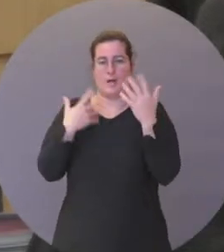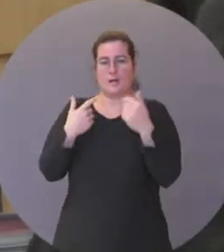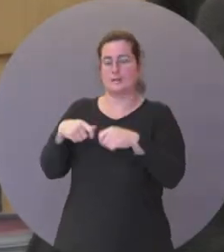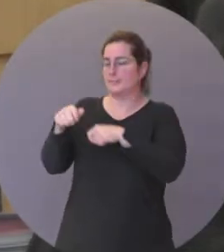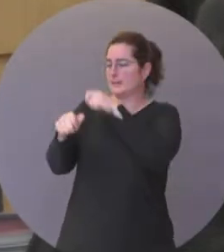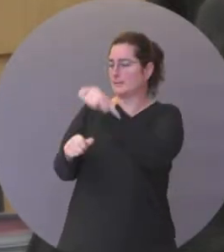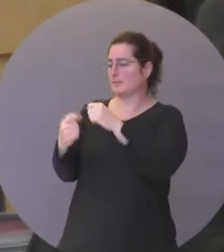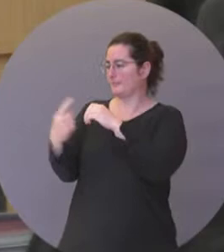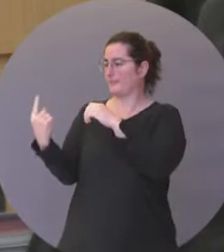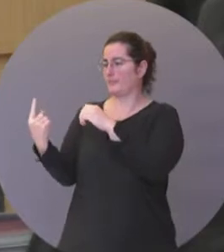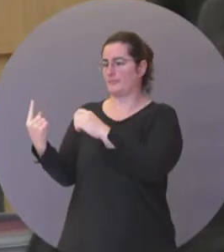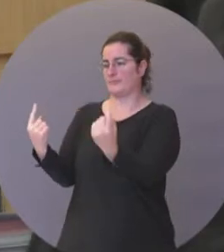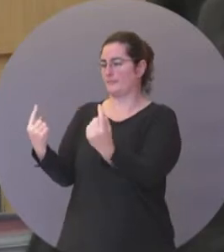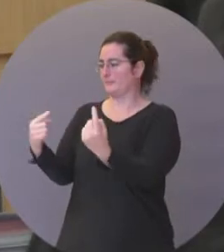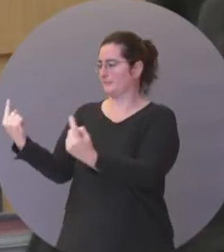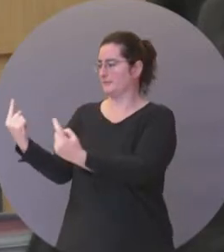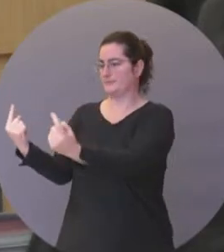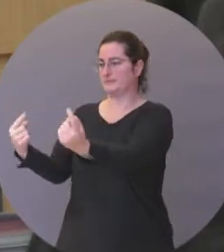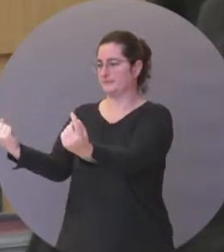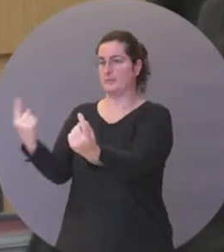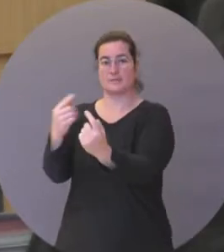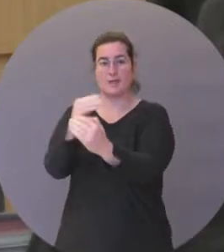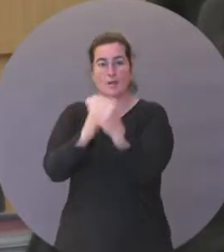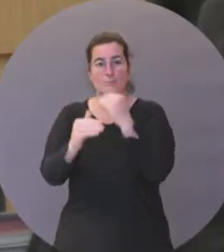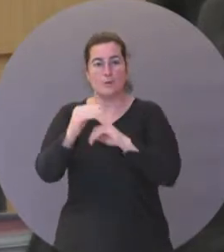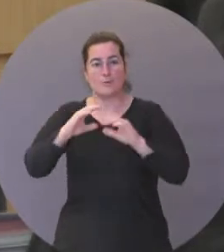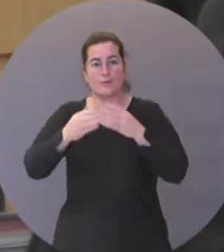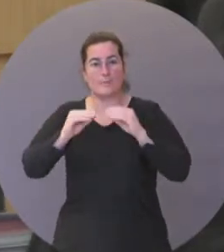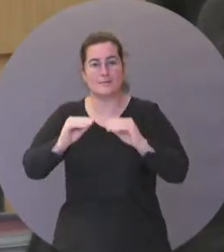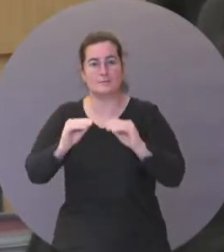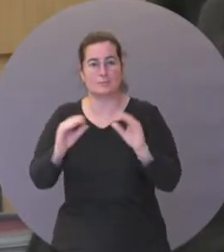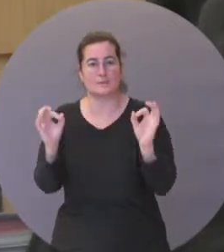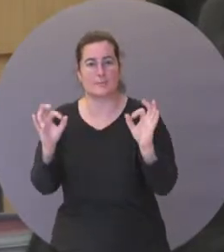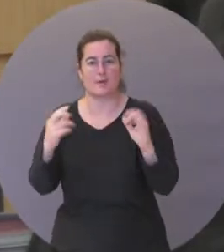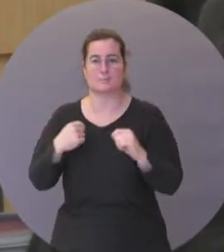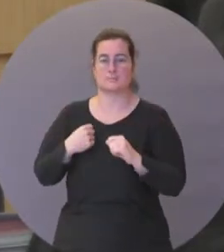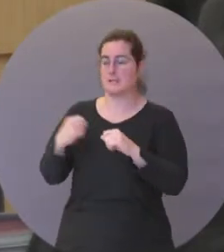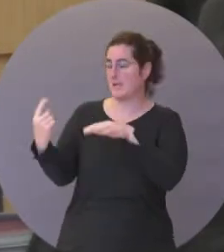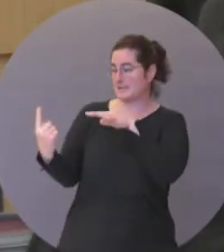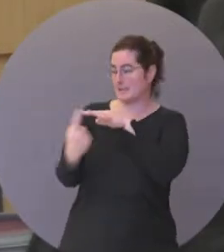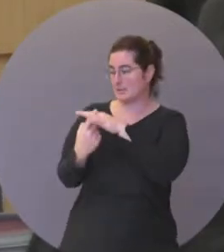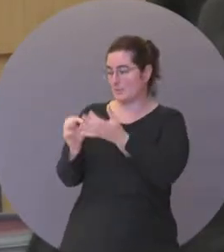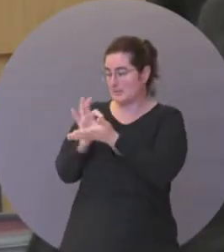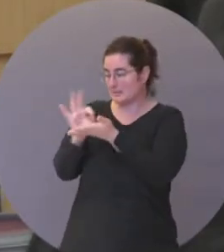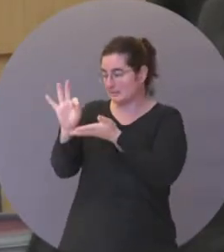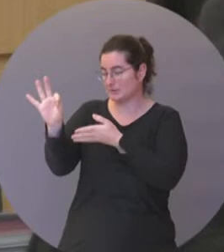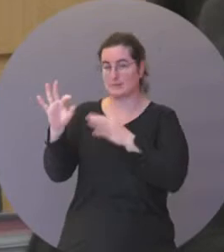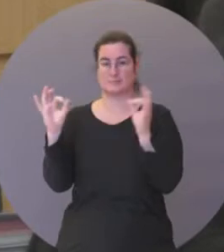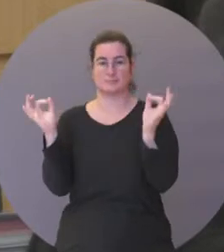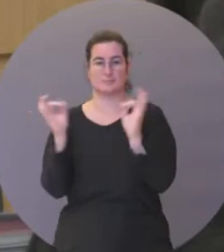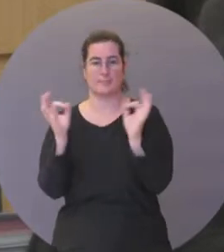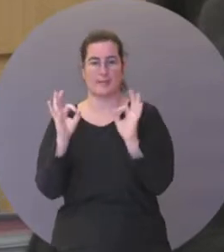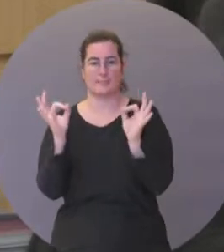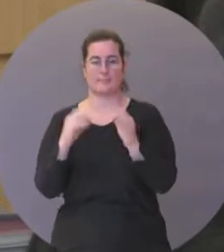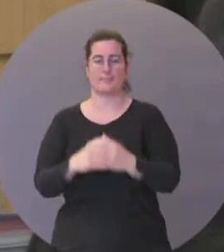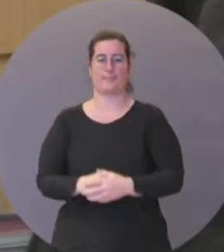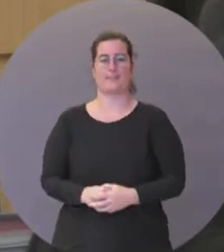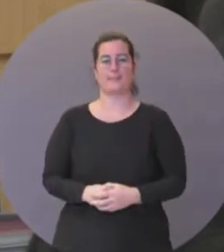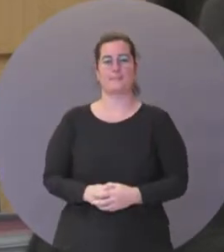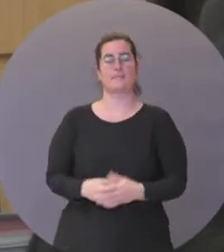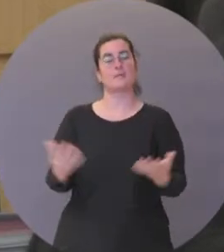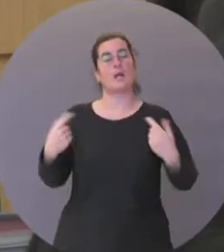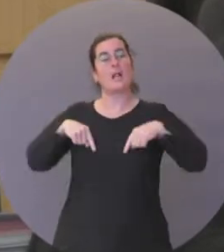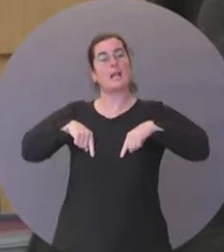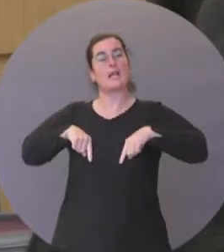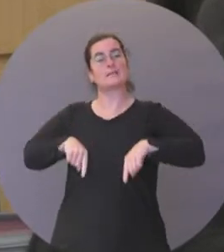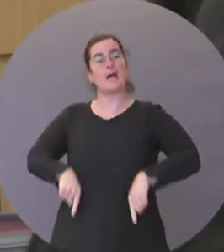sans plan de formation et d'insertion ambitieux à mesure que l'État se décharge